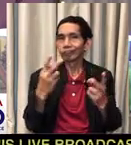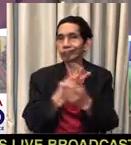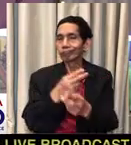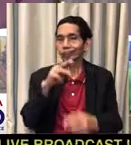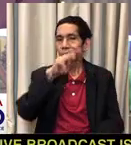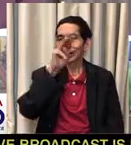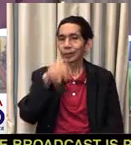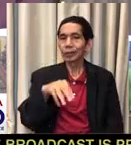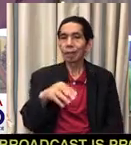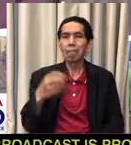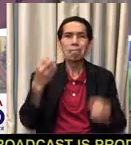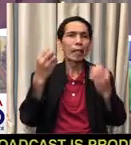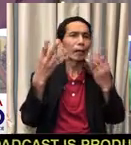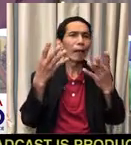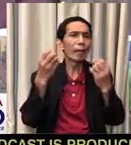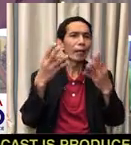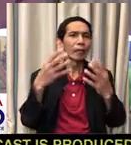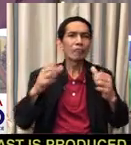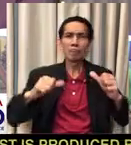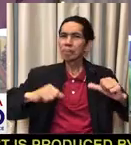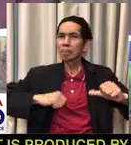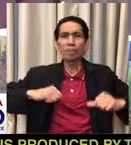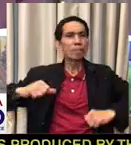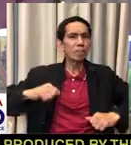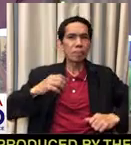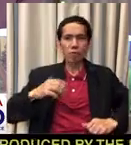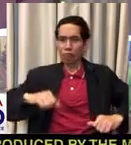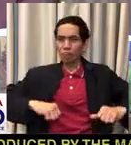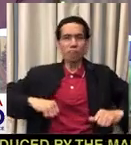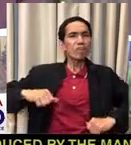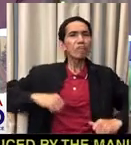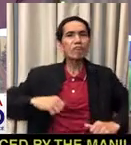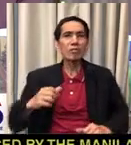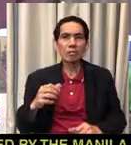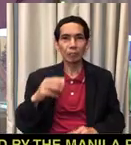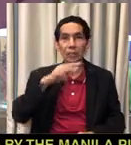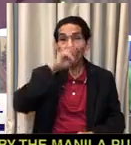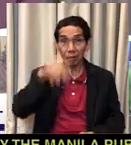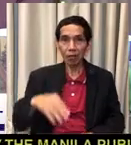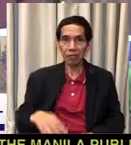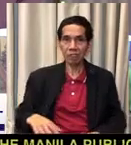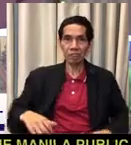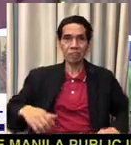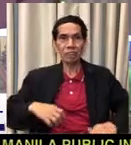Maynila. Maraming siga, nagsisiga-sigaan.